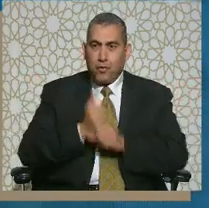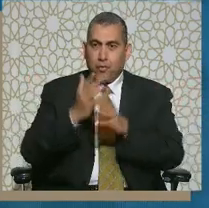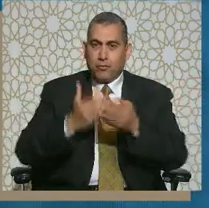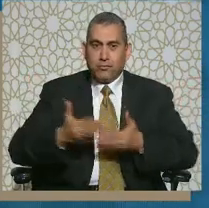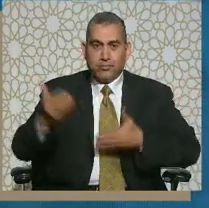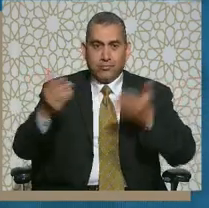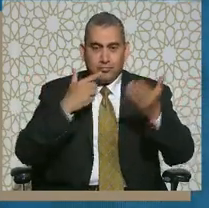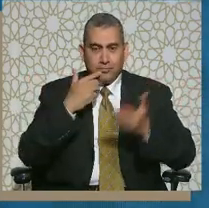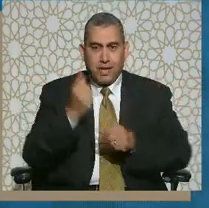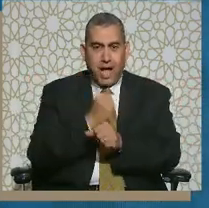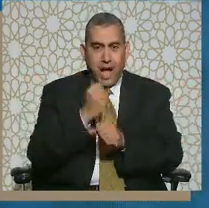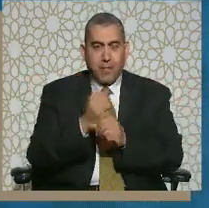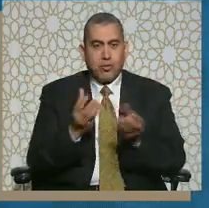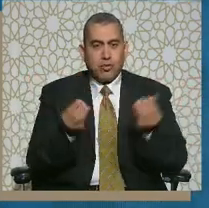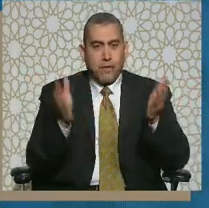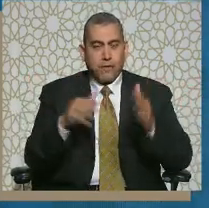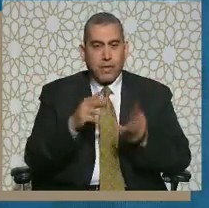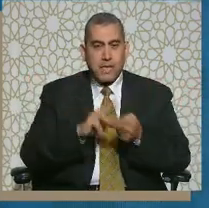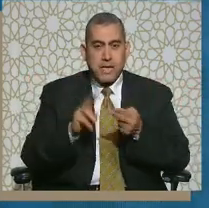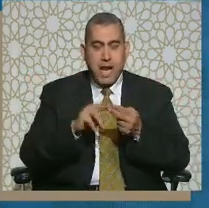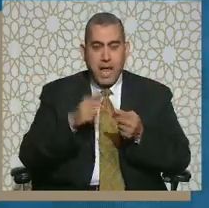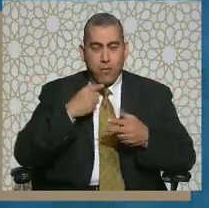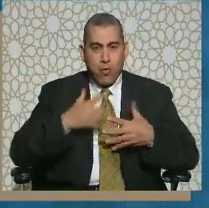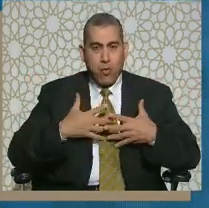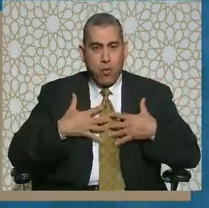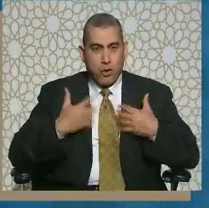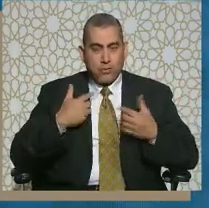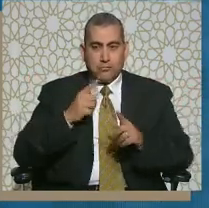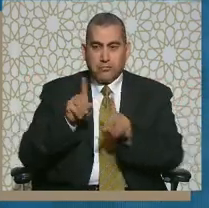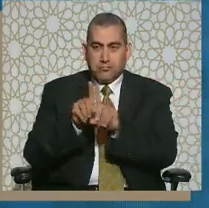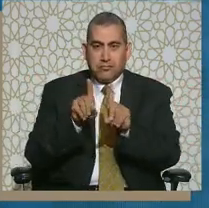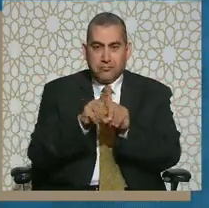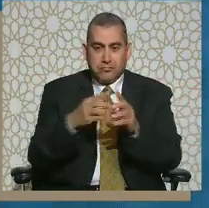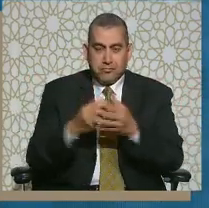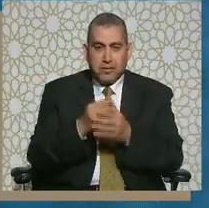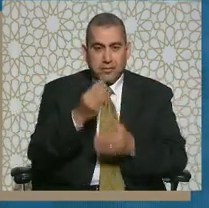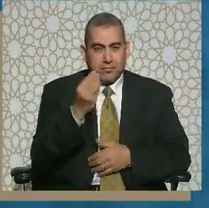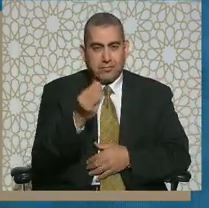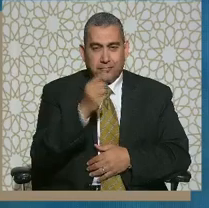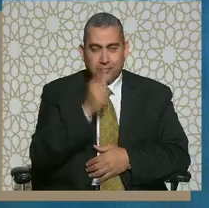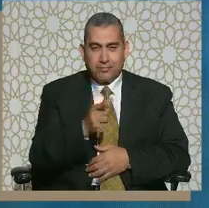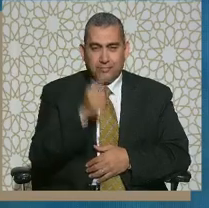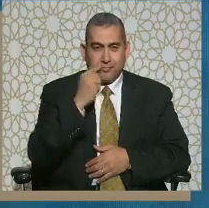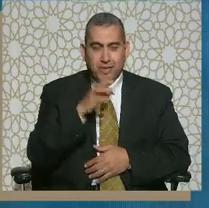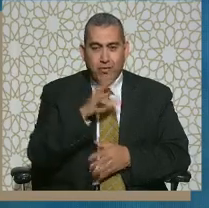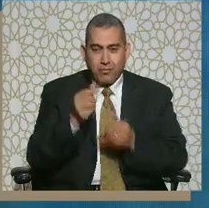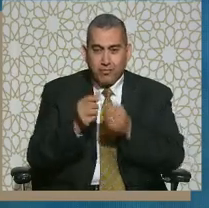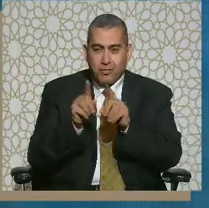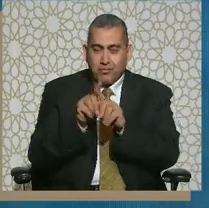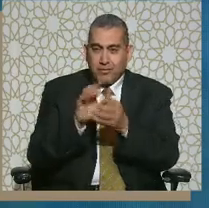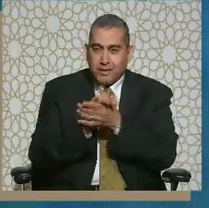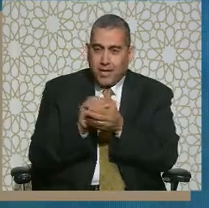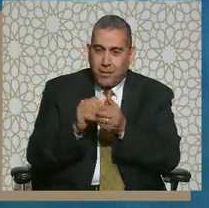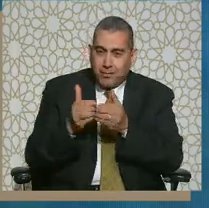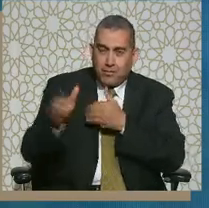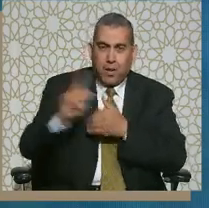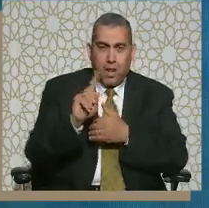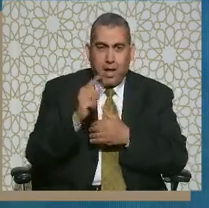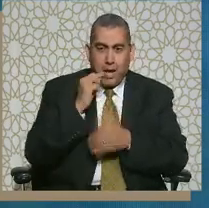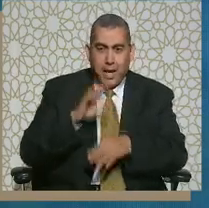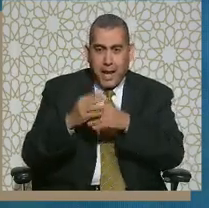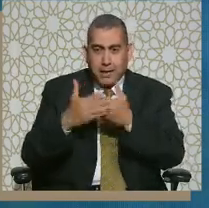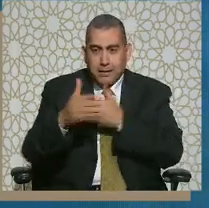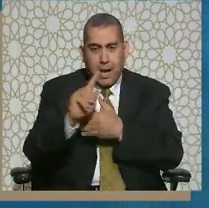هو يعمل اشياء كتيره سلام الانس ده بالله عليكم ماحدش فيكم لا يفرط في انسه ولا يفرط في انس الناس